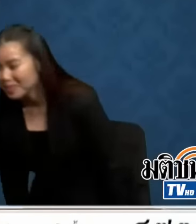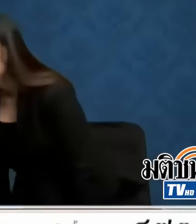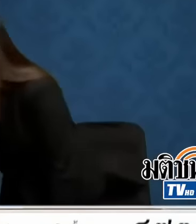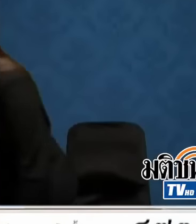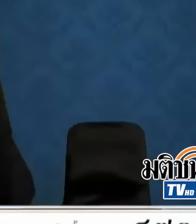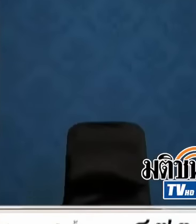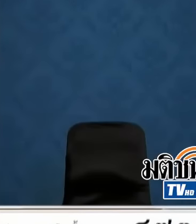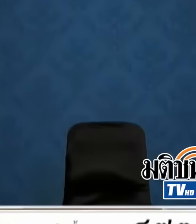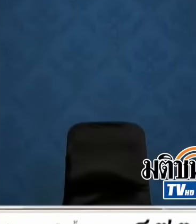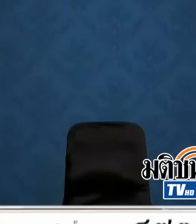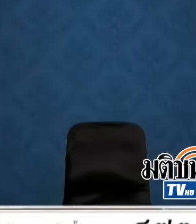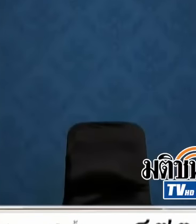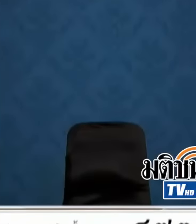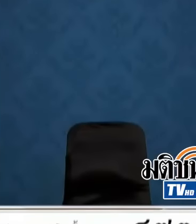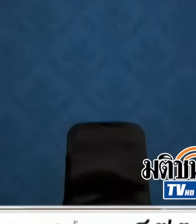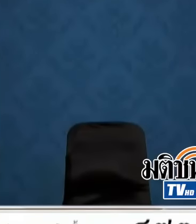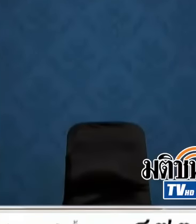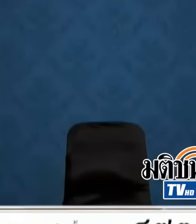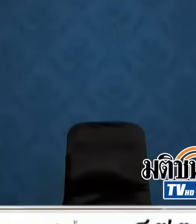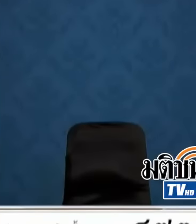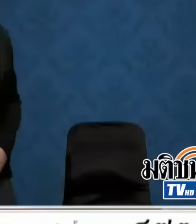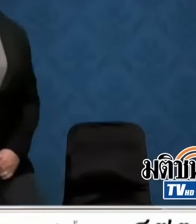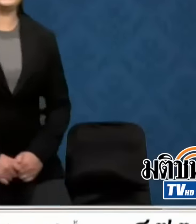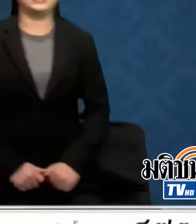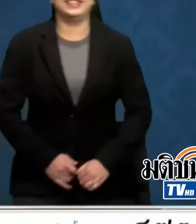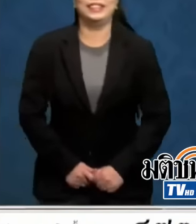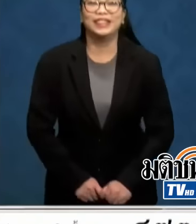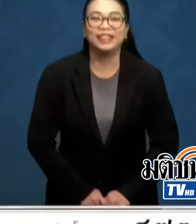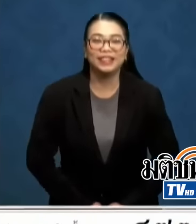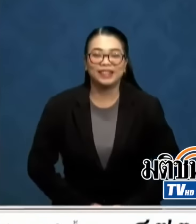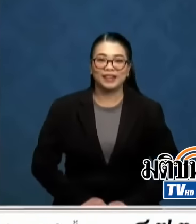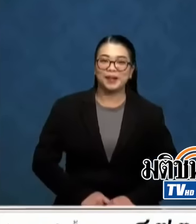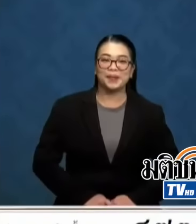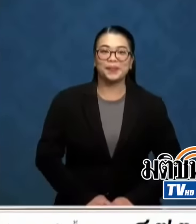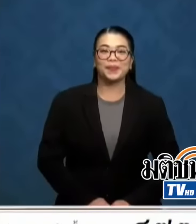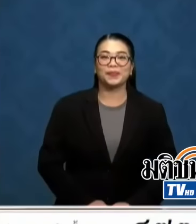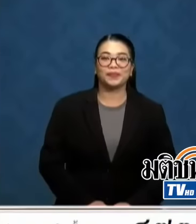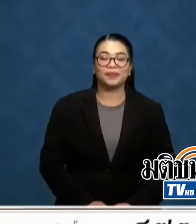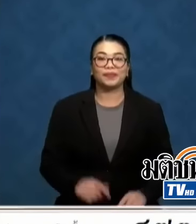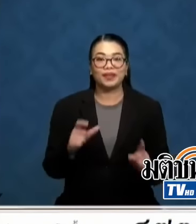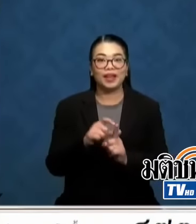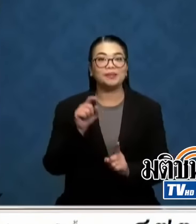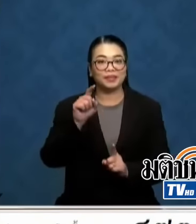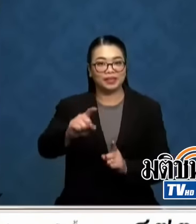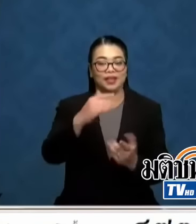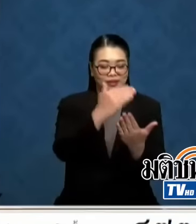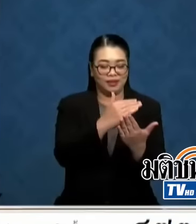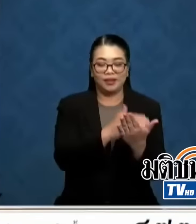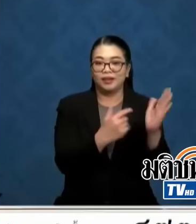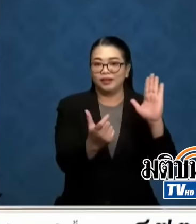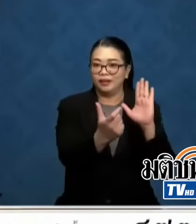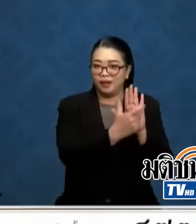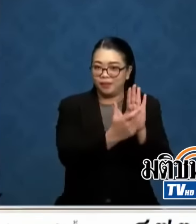คสชที่98/57นะครับในรายละเอียดคำสั่งยังระบุอีกว่าในระดับ